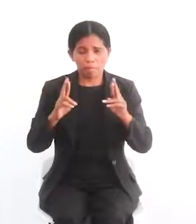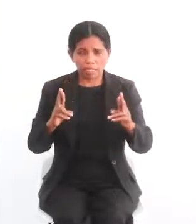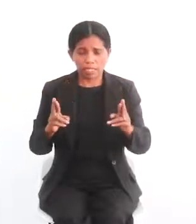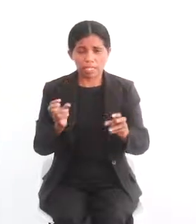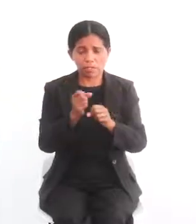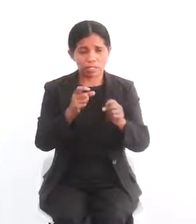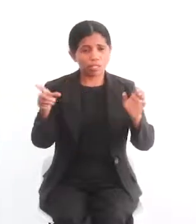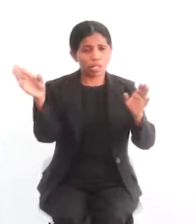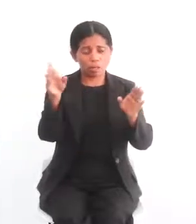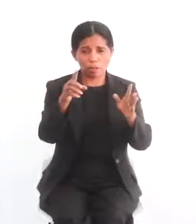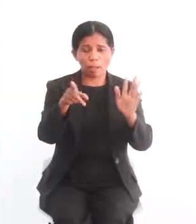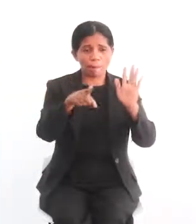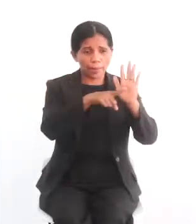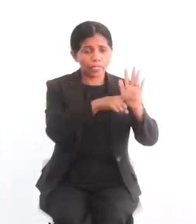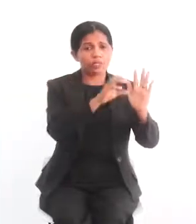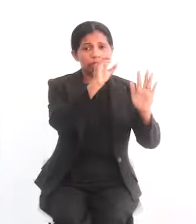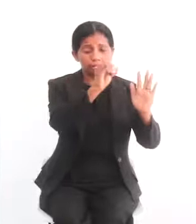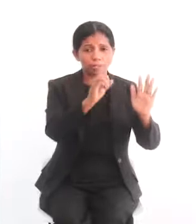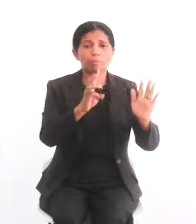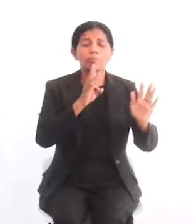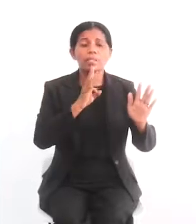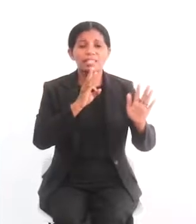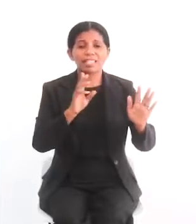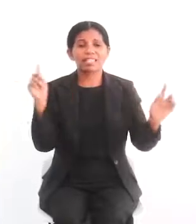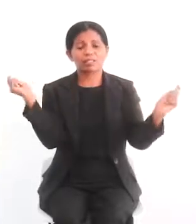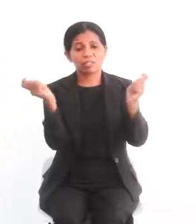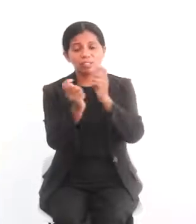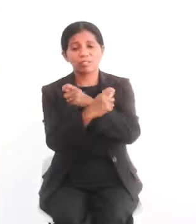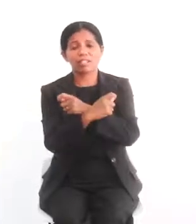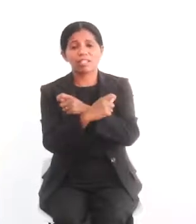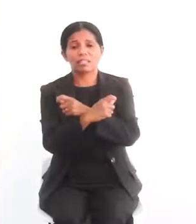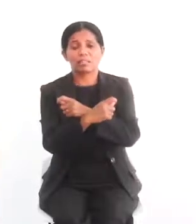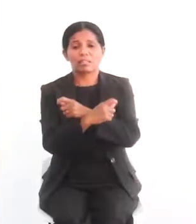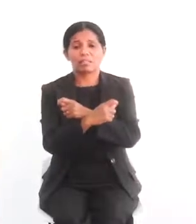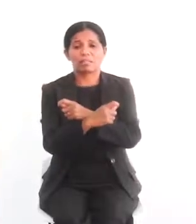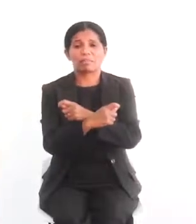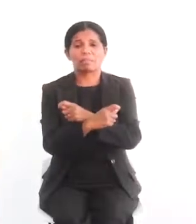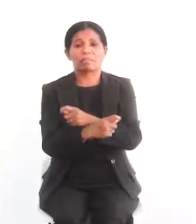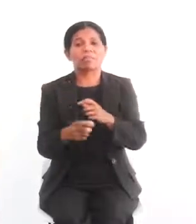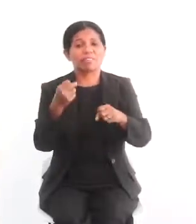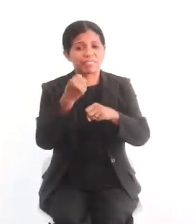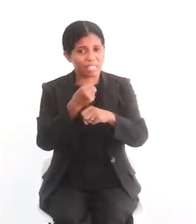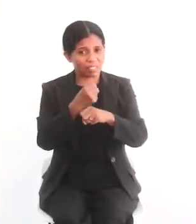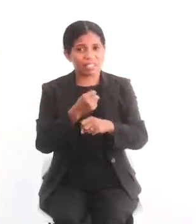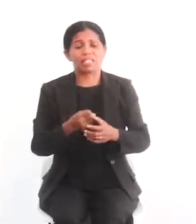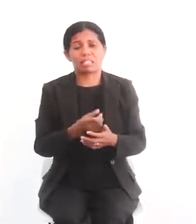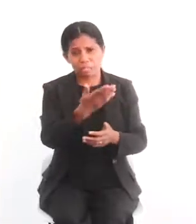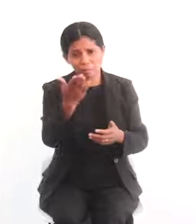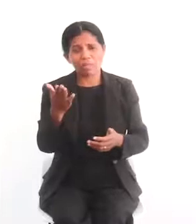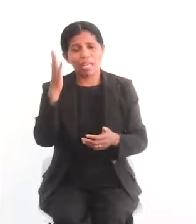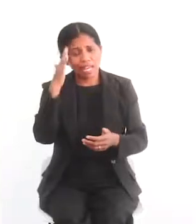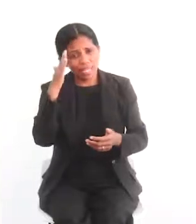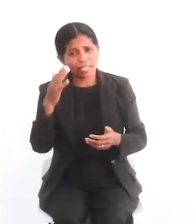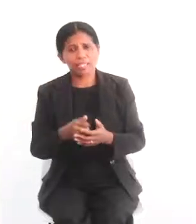zero, B ne sai fel fali zelo. Tambah ne alin sira dalam rumah bel hari televisau, ia rai balu, ia zelo